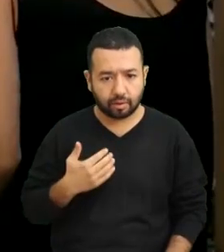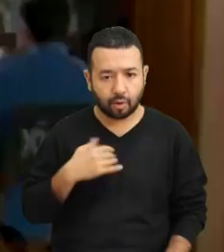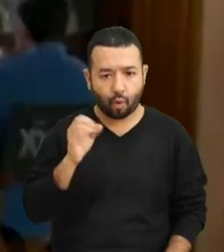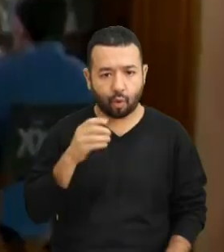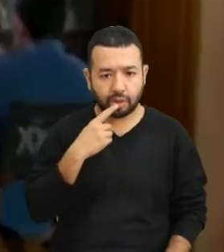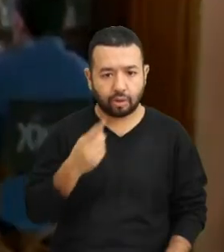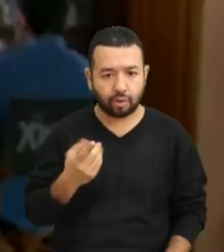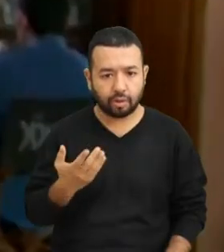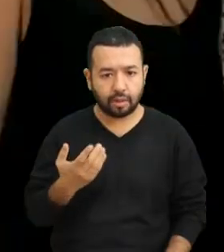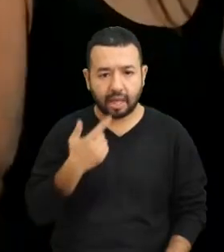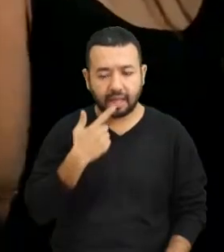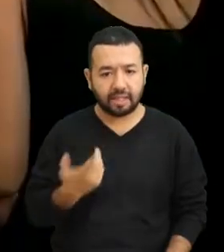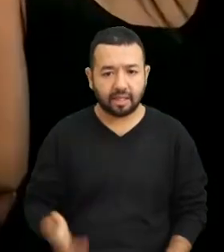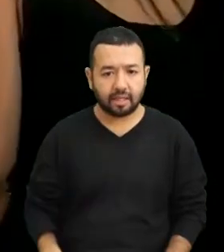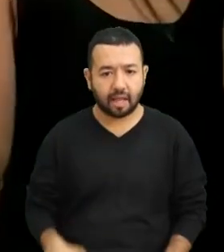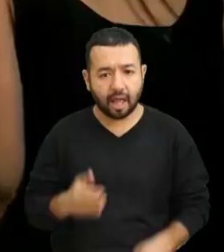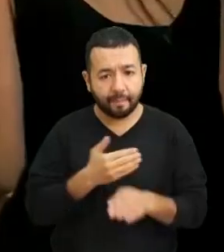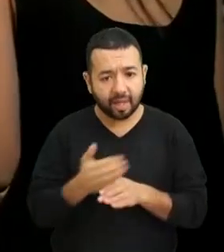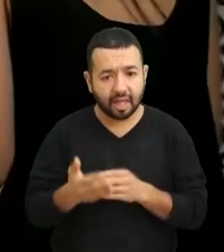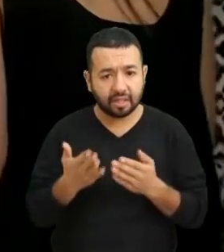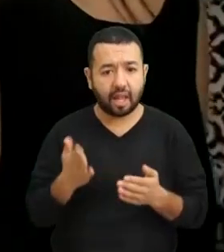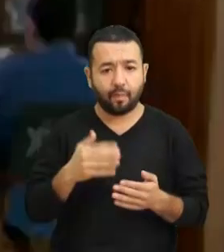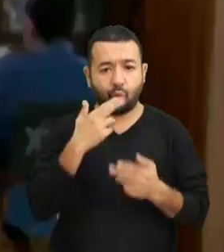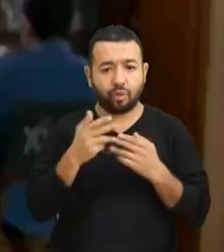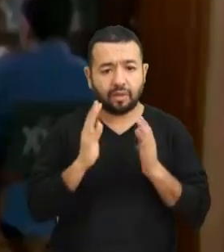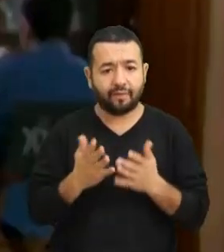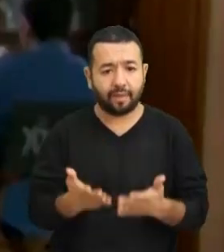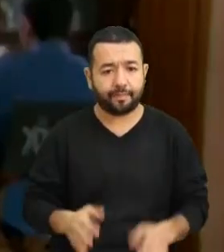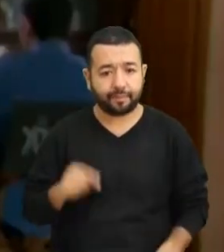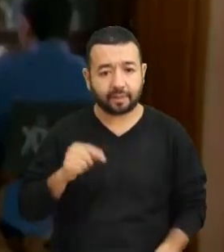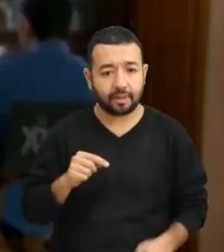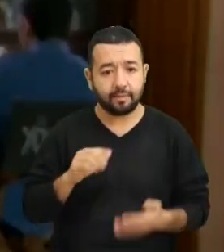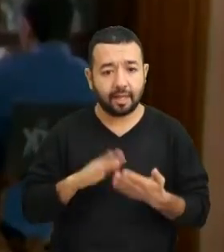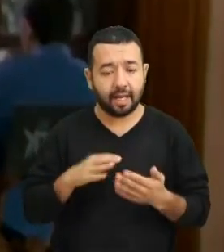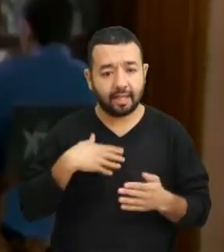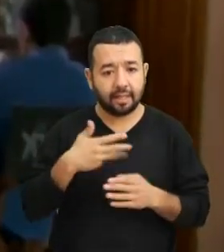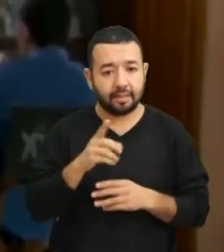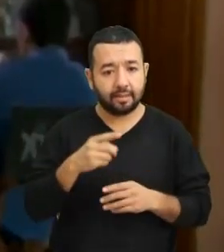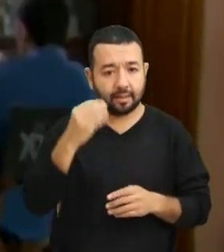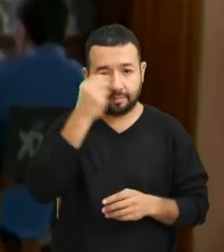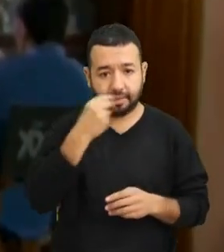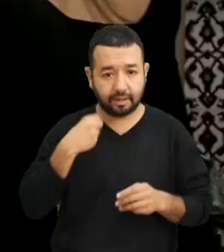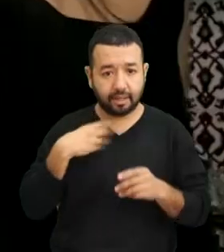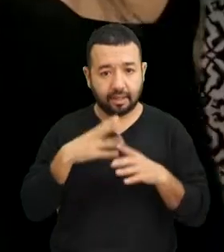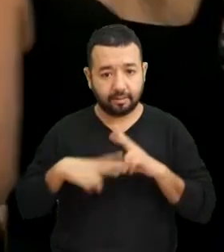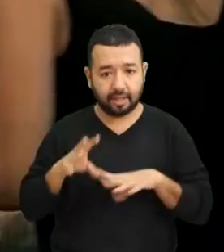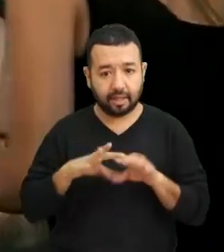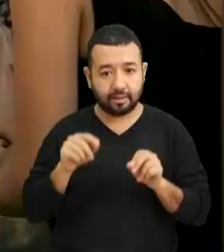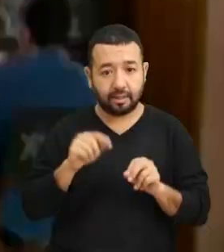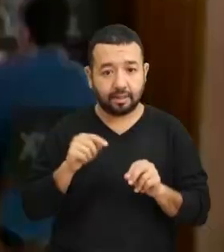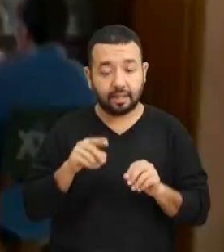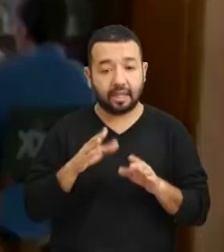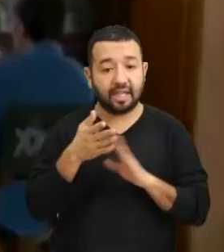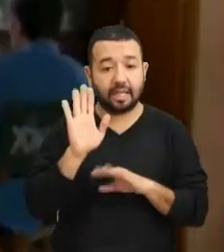diyor. Ya yine diyecektik. Ya hem geç kalıyorsunuz hem hala konuşuyorsunuz. Şimdi arkadaşı gönderiyorum. Sizi saç makyaj kostümü alacak. Sakın buradan